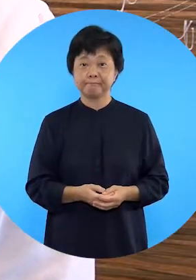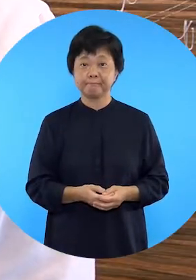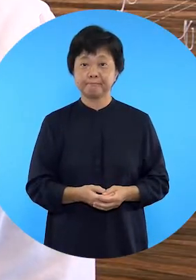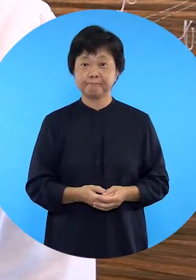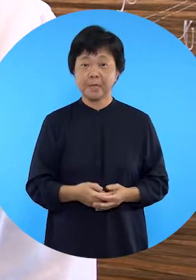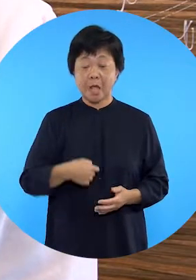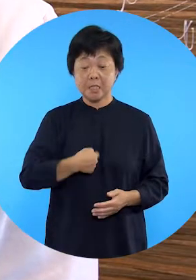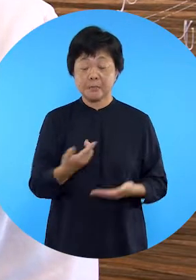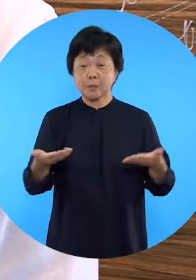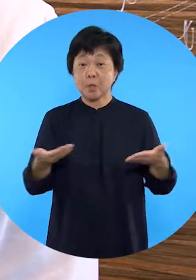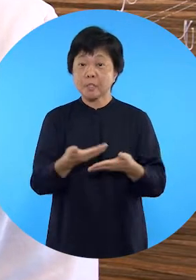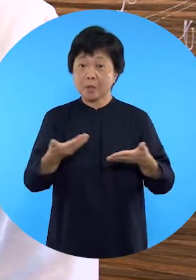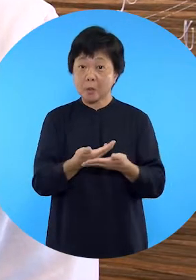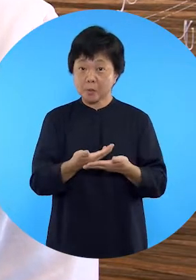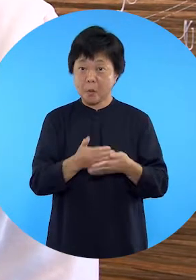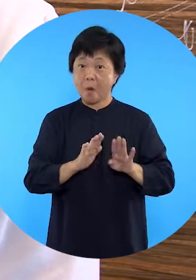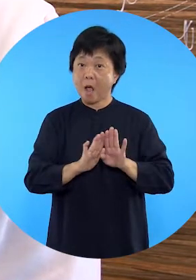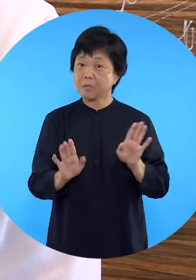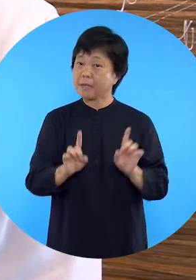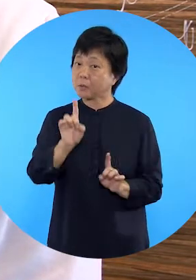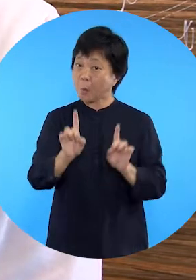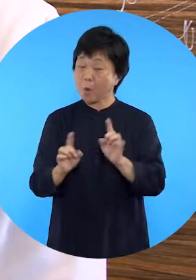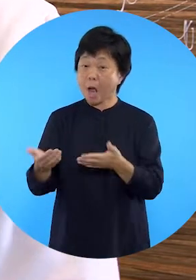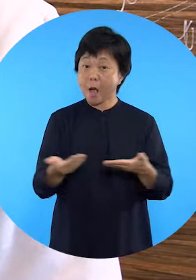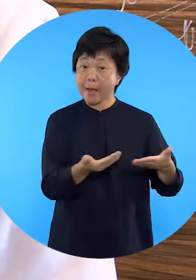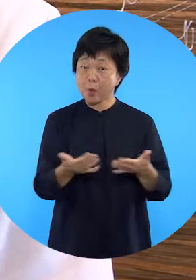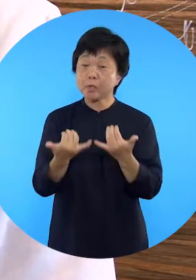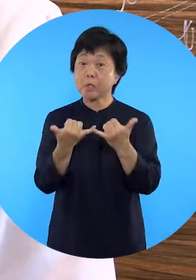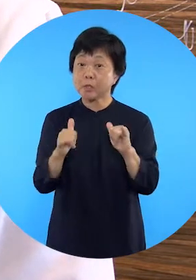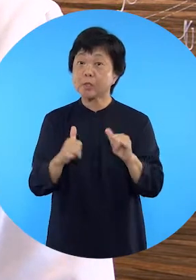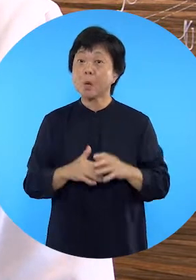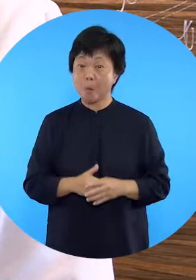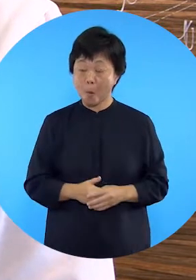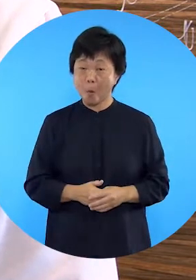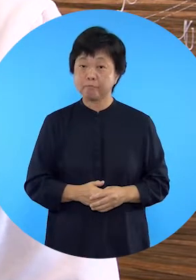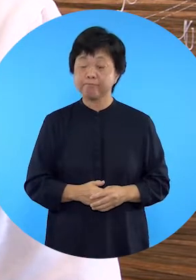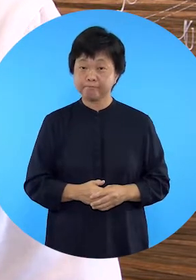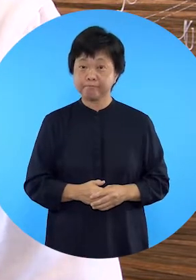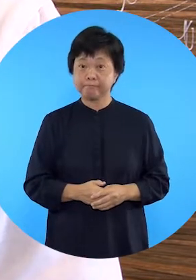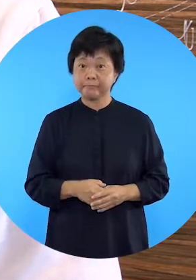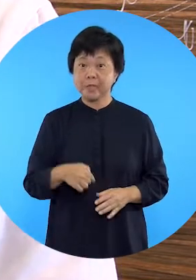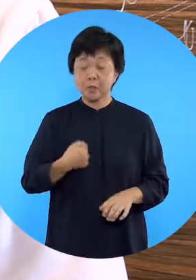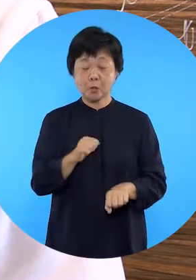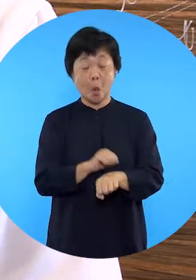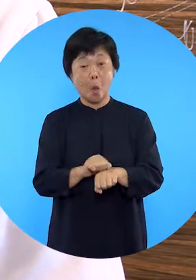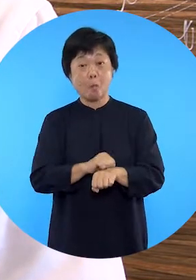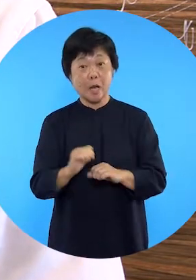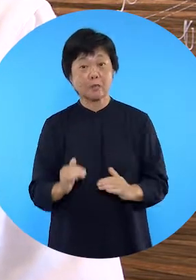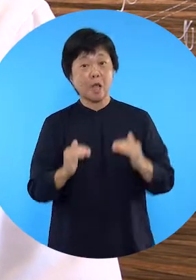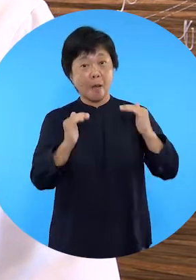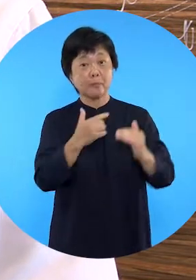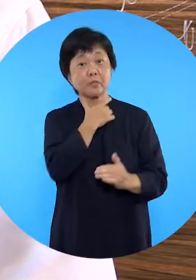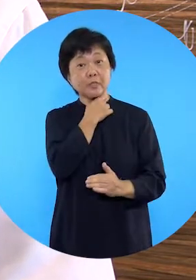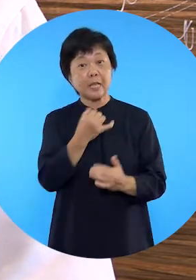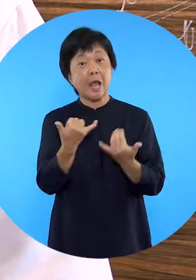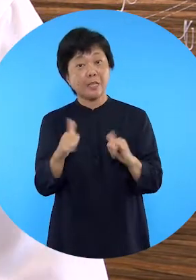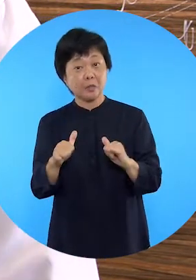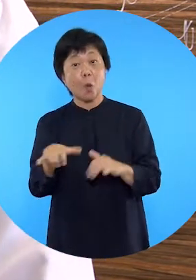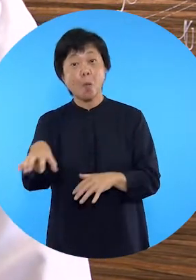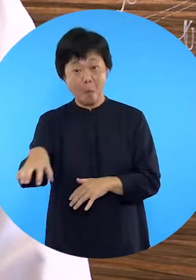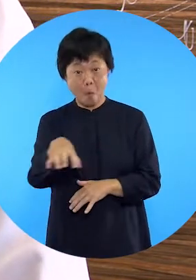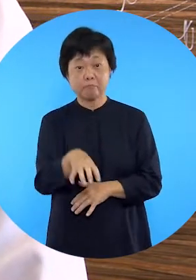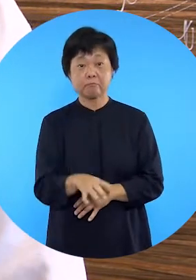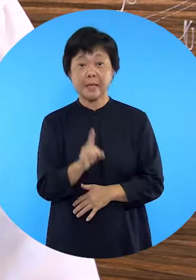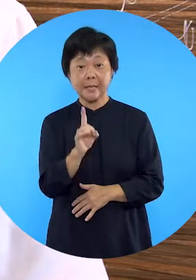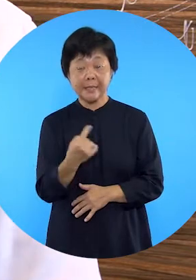もなんか事業しようかなって迷ってる方も、僕みたいにちょっともう少しブラッシュアップしてみようかなっていう